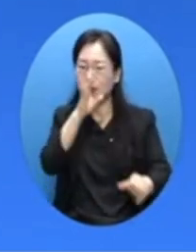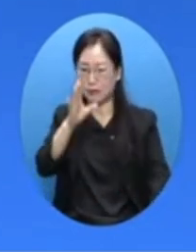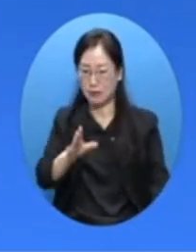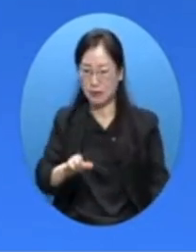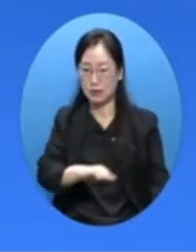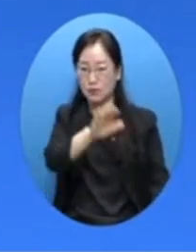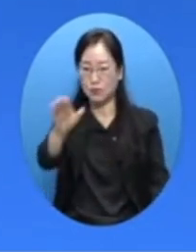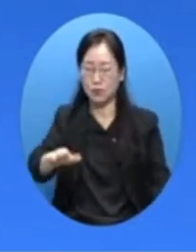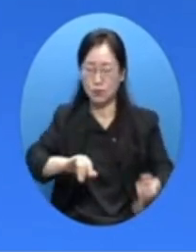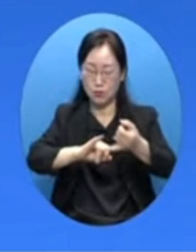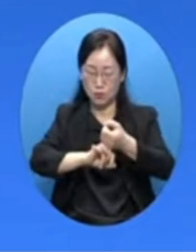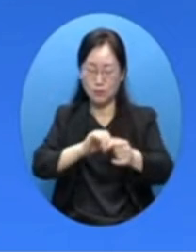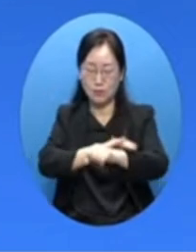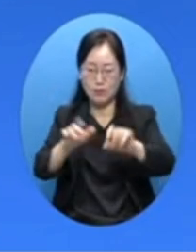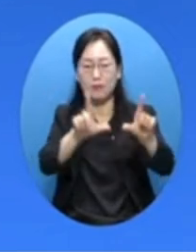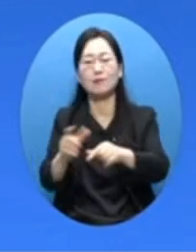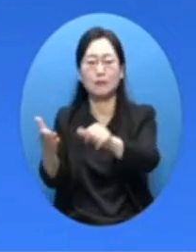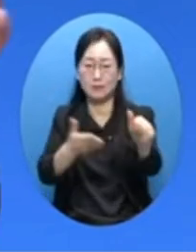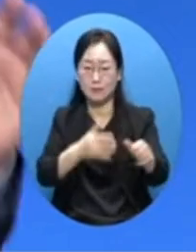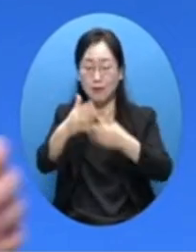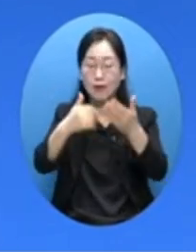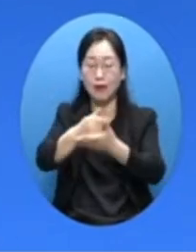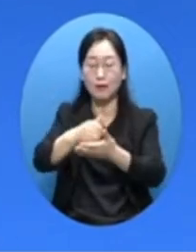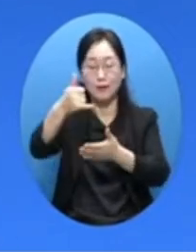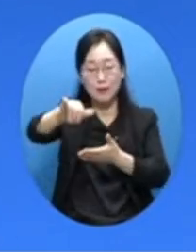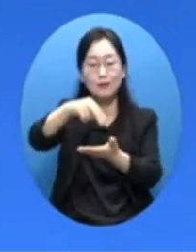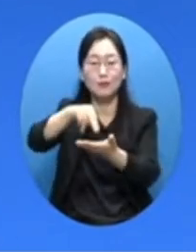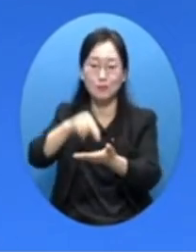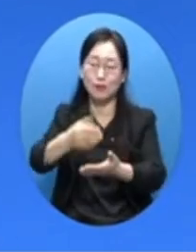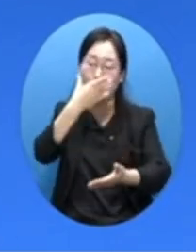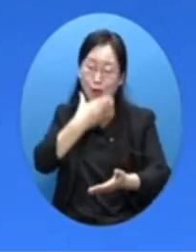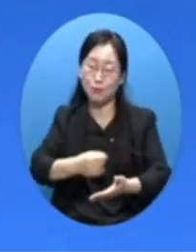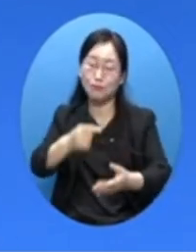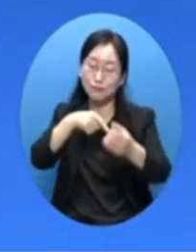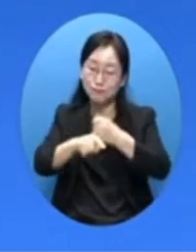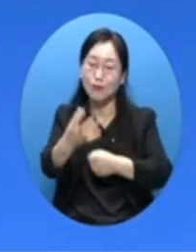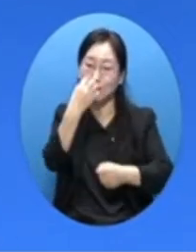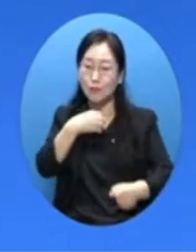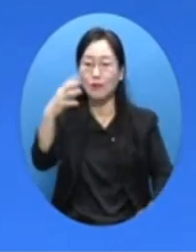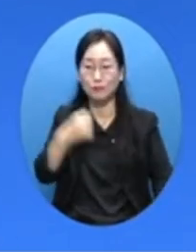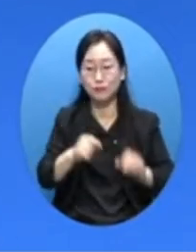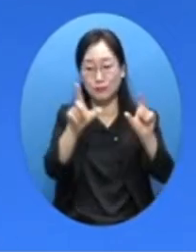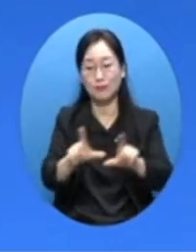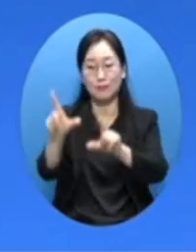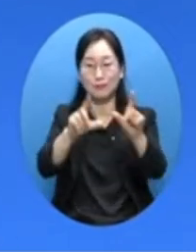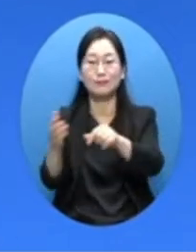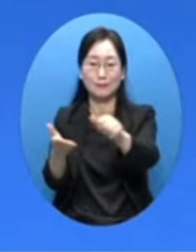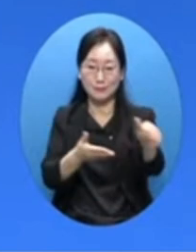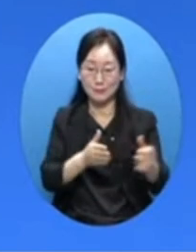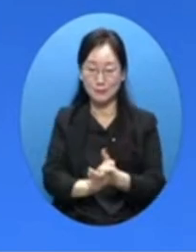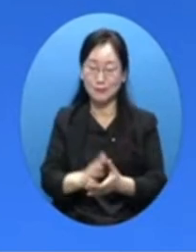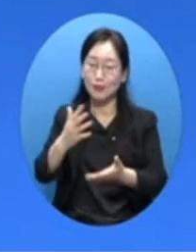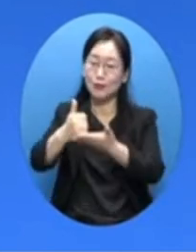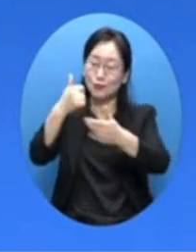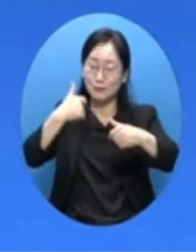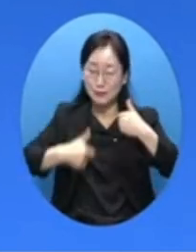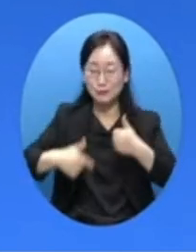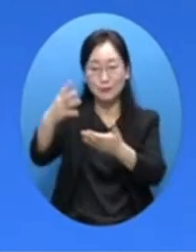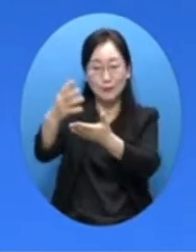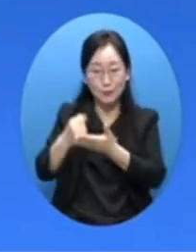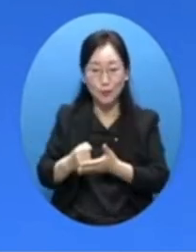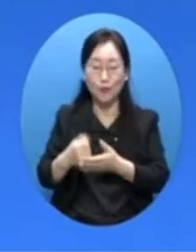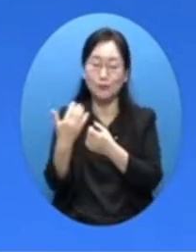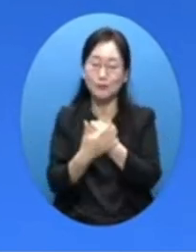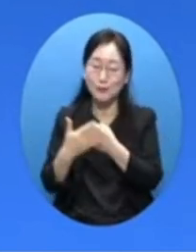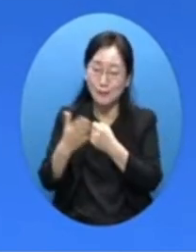살아야 됩니다. 하나님의 자녀로서 행복하고 의미 있고 보람된 삶을 살아야 되는 것입니다. 주님의 기쁨이 넘쳐나서 그